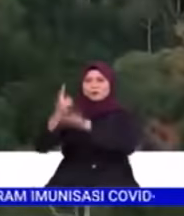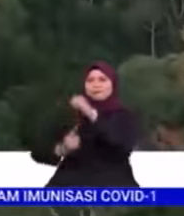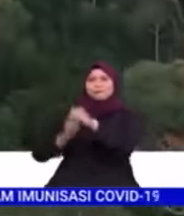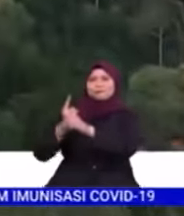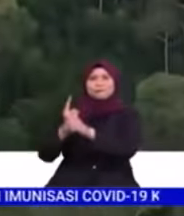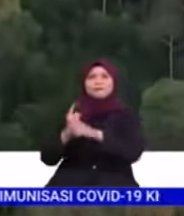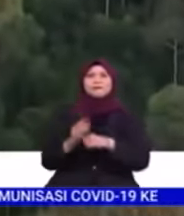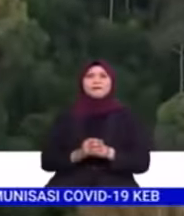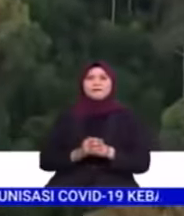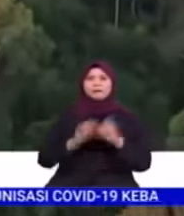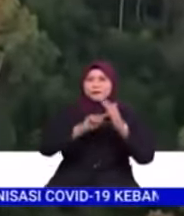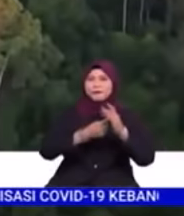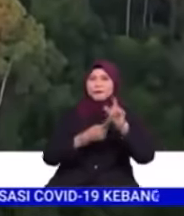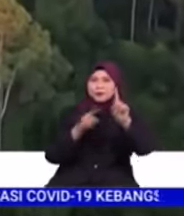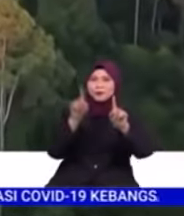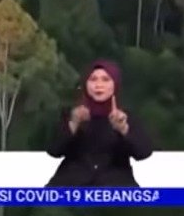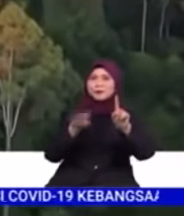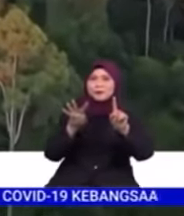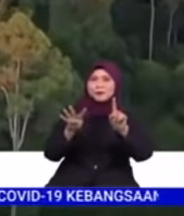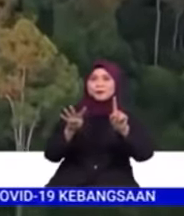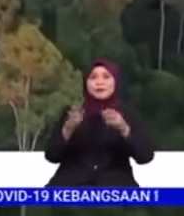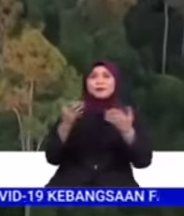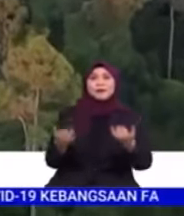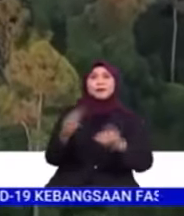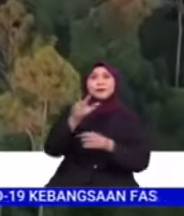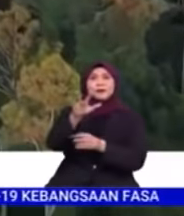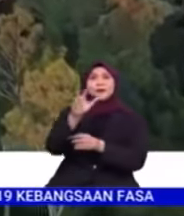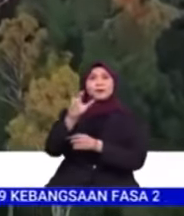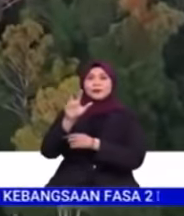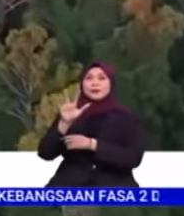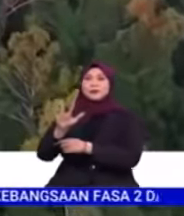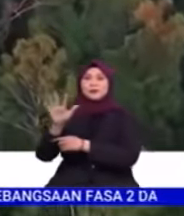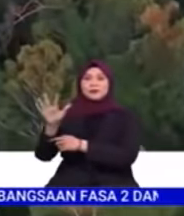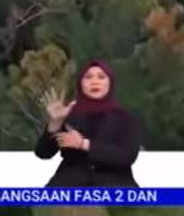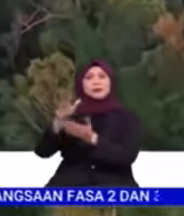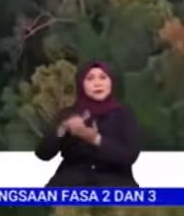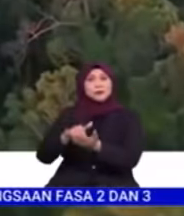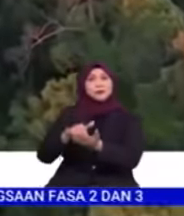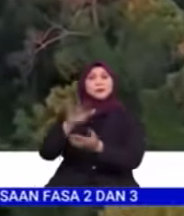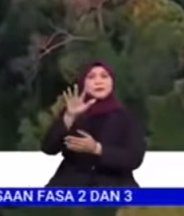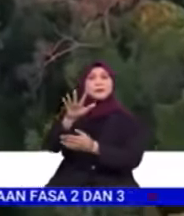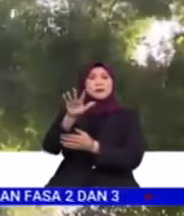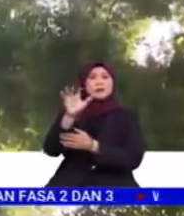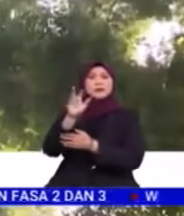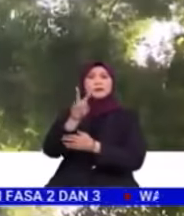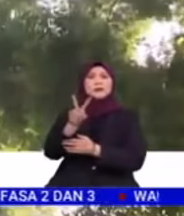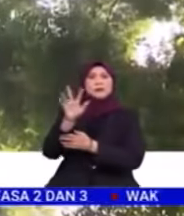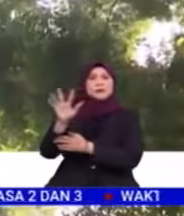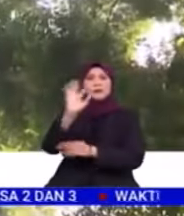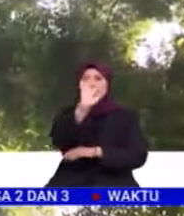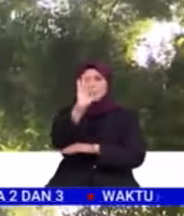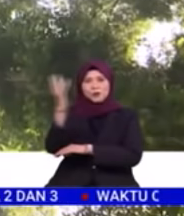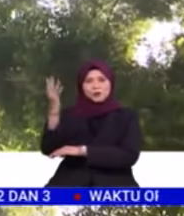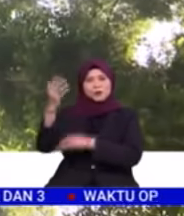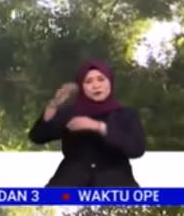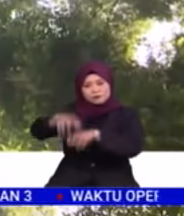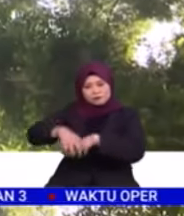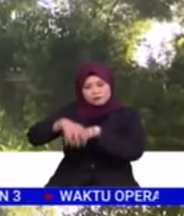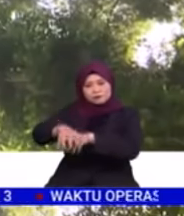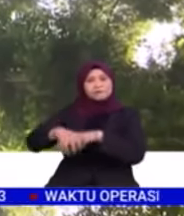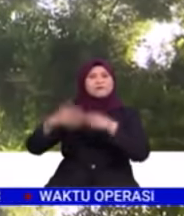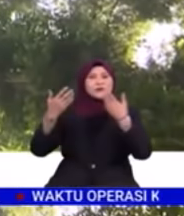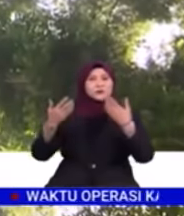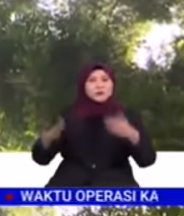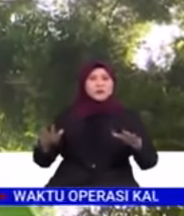Saka satu April lalu sebanyak 350 5525 pokok telah ditanam di